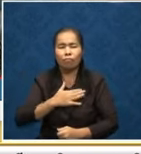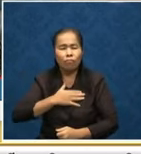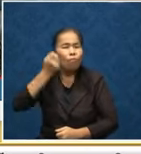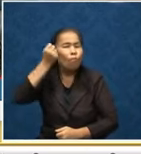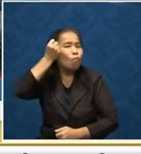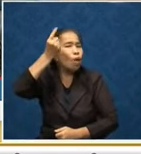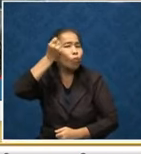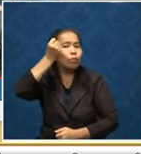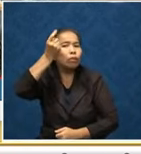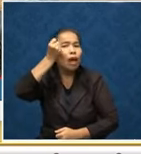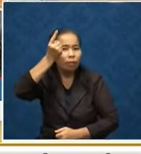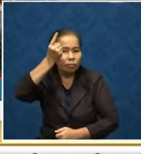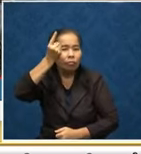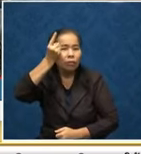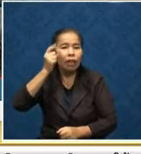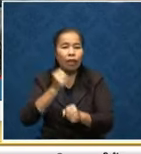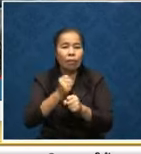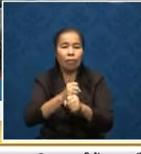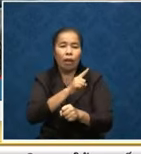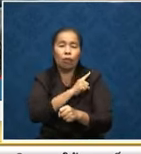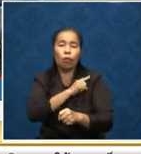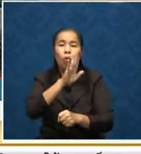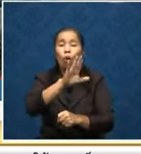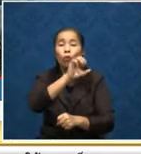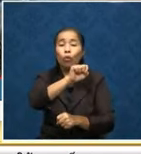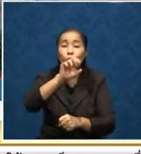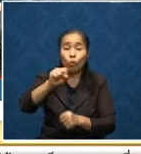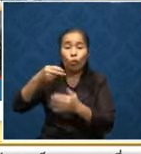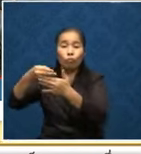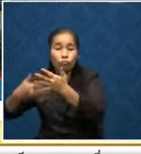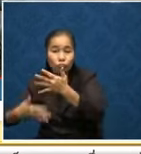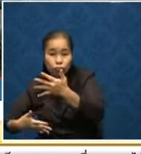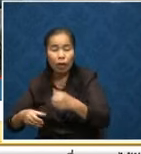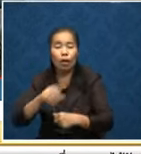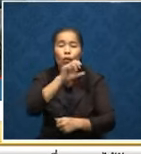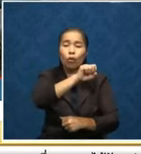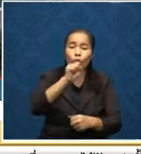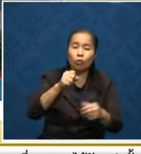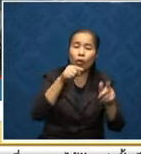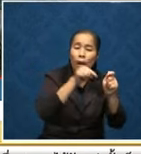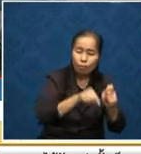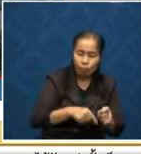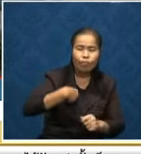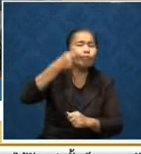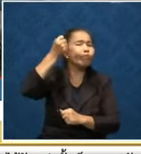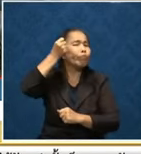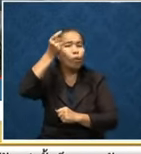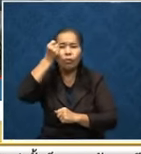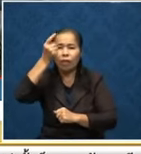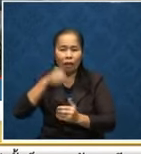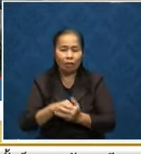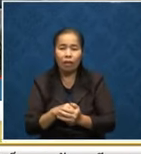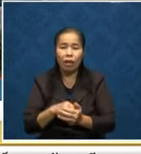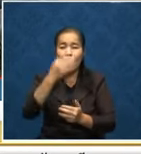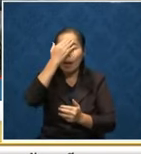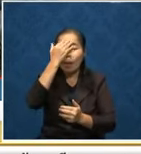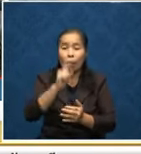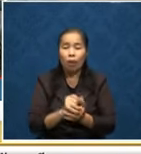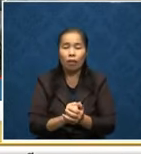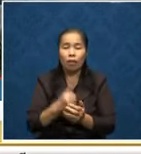จของส.ส.ทั้งสองแบบเป็นอย่างดีนะครับและผมเห็นใจครับเพื่อนๆสมาชิกที่ลง